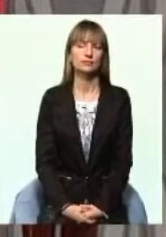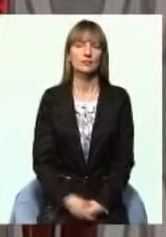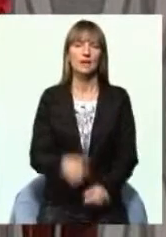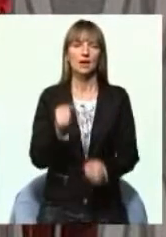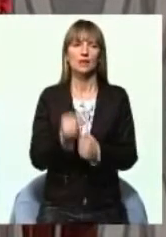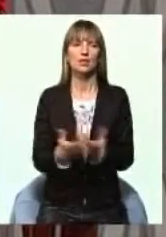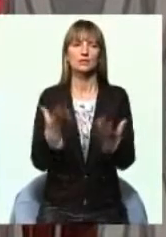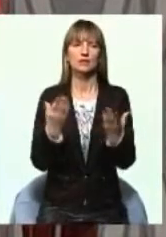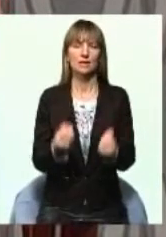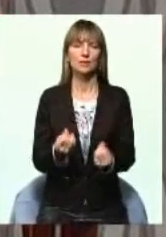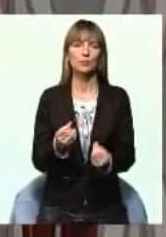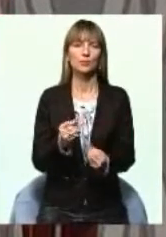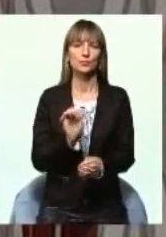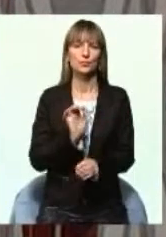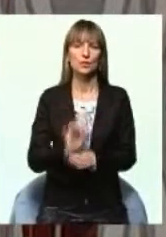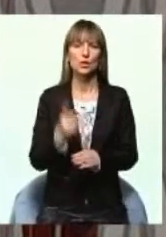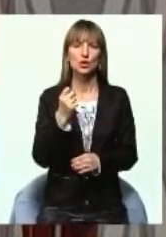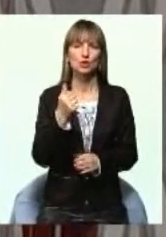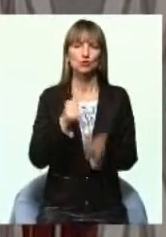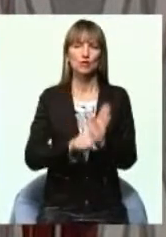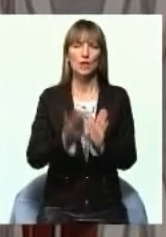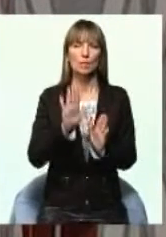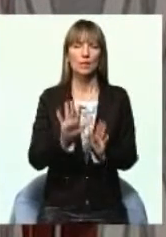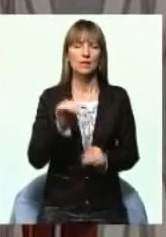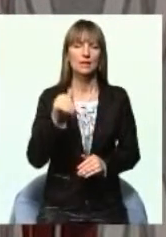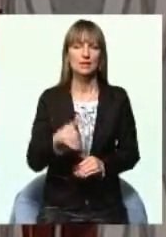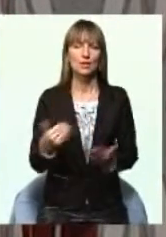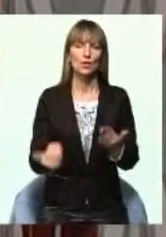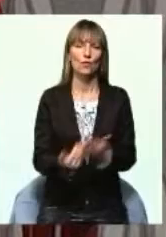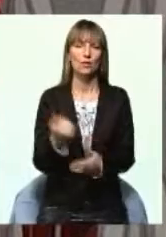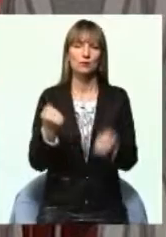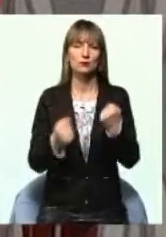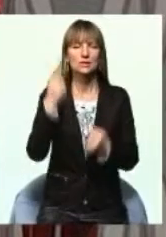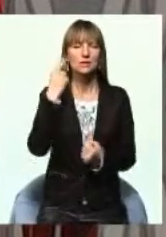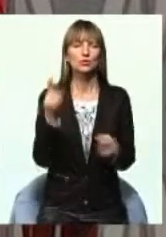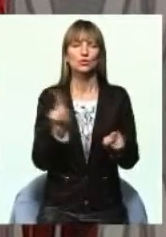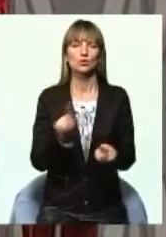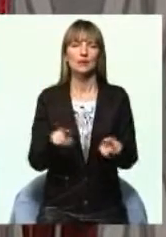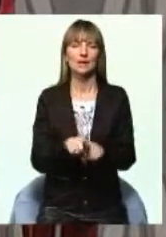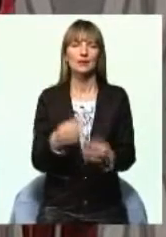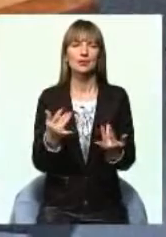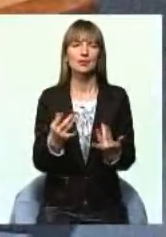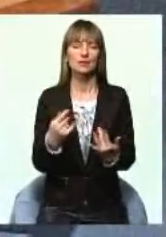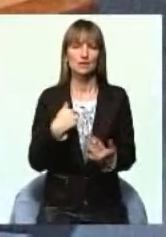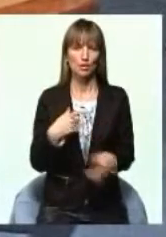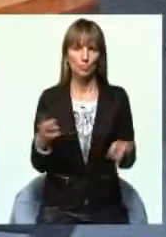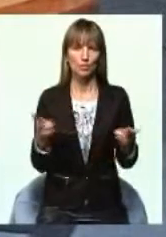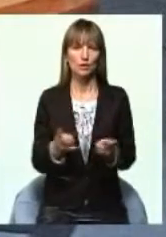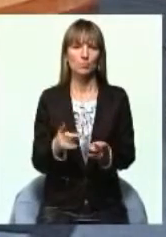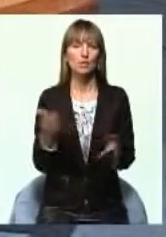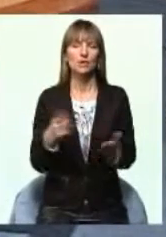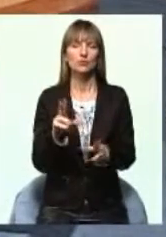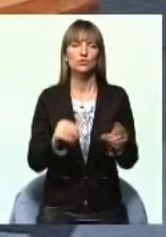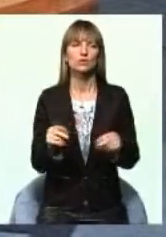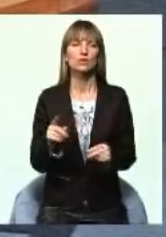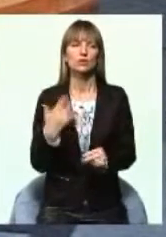Щодня виготовляється 165 тисяч нових автівок. Взагалі, навіщо така кількість нам потрібна? Як ти вважаєш,